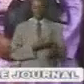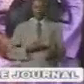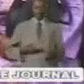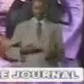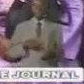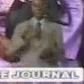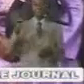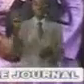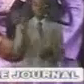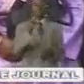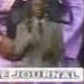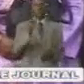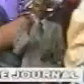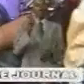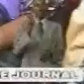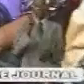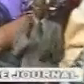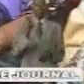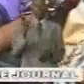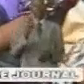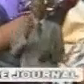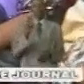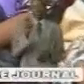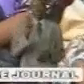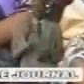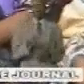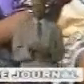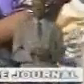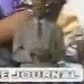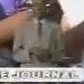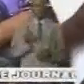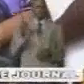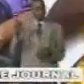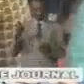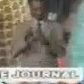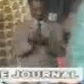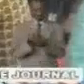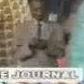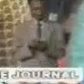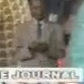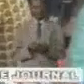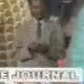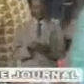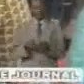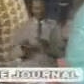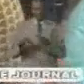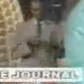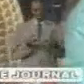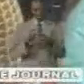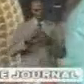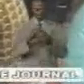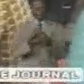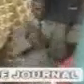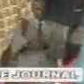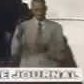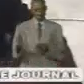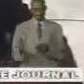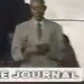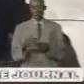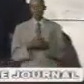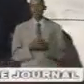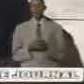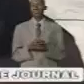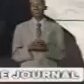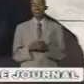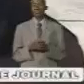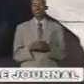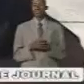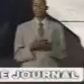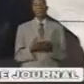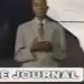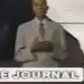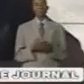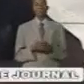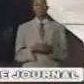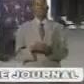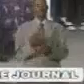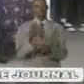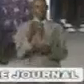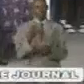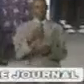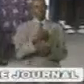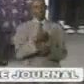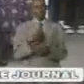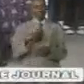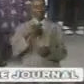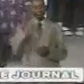son école, pour la célébration des activités marquant cette journée. Elle a en outre sollicité l'appui de la ministre Geneviève Inagossi